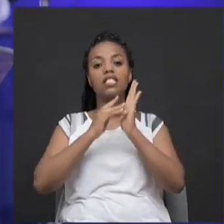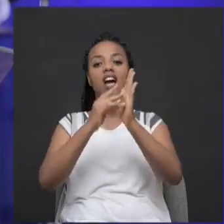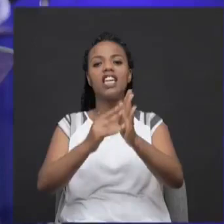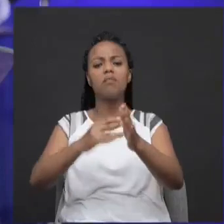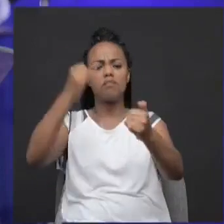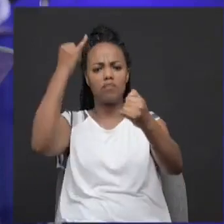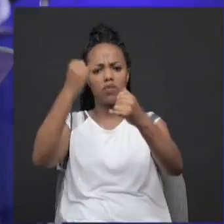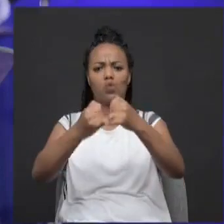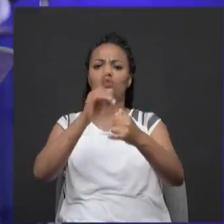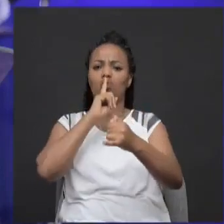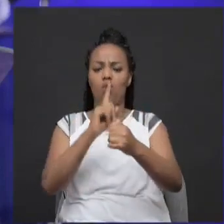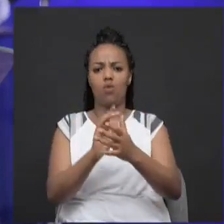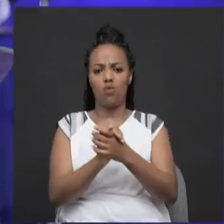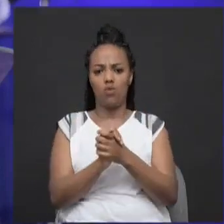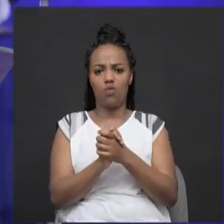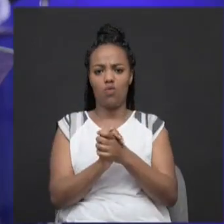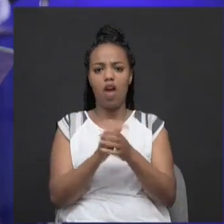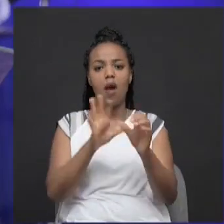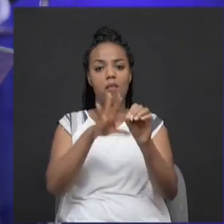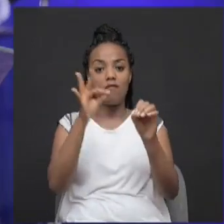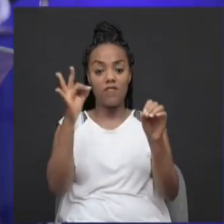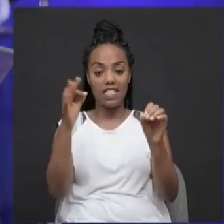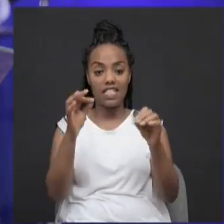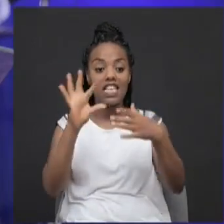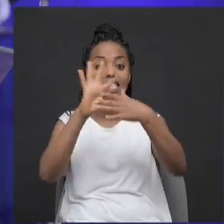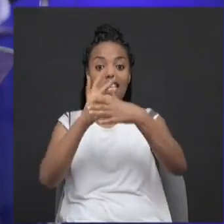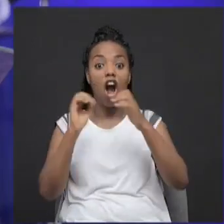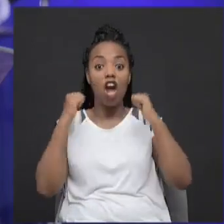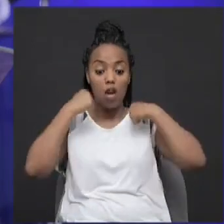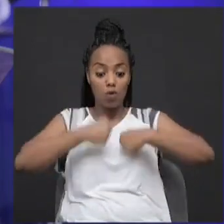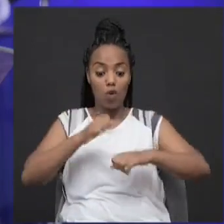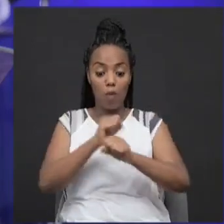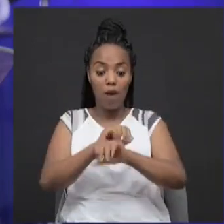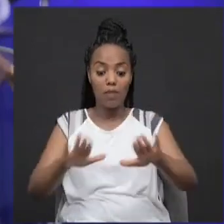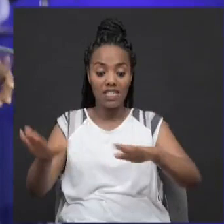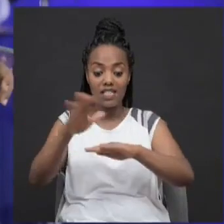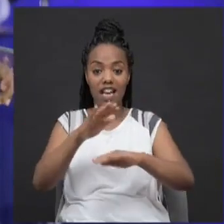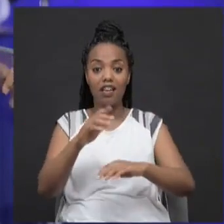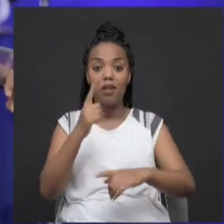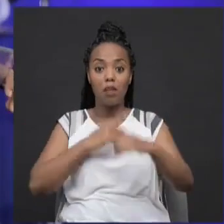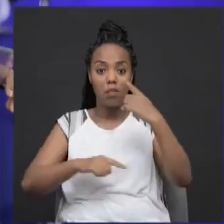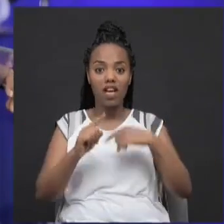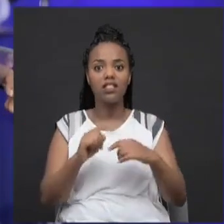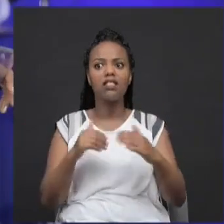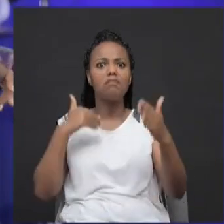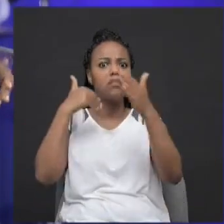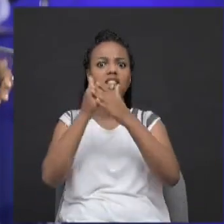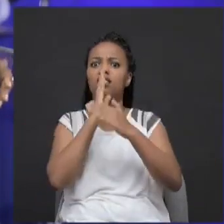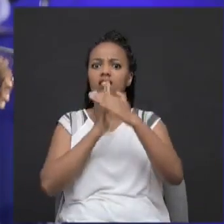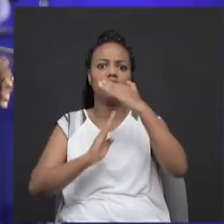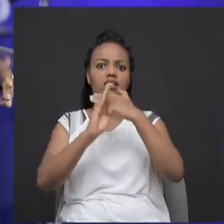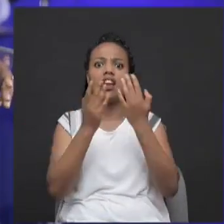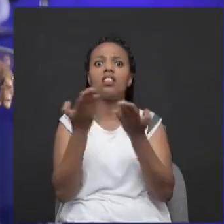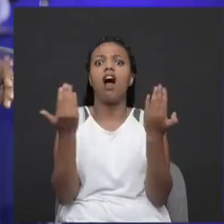ነው መለኮት ሥጋ ለብሶ በመድር ላይ መመላለስን የሚያክል ትህትና ምን አለ